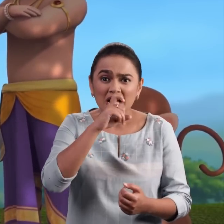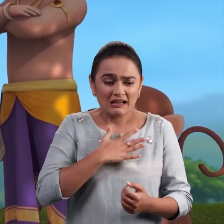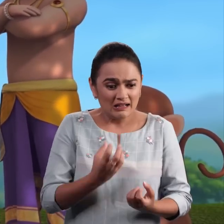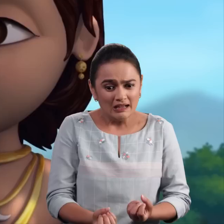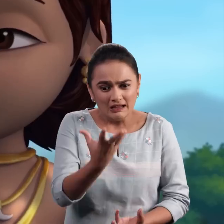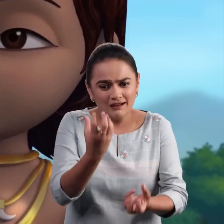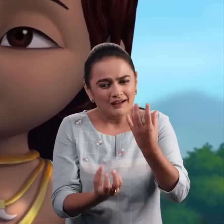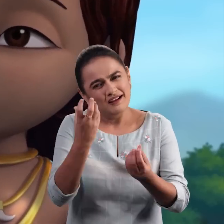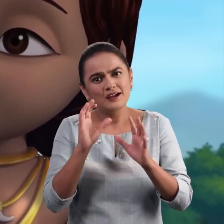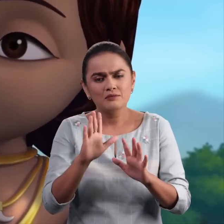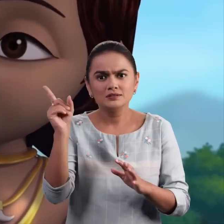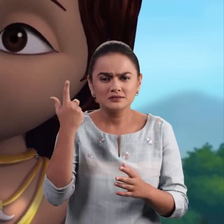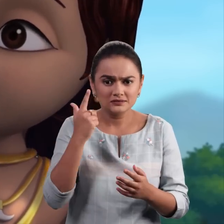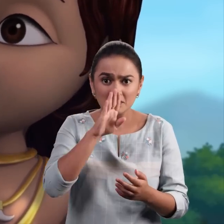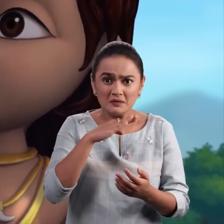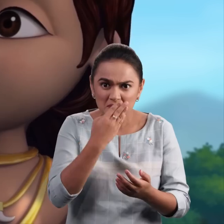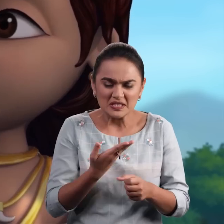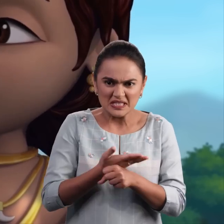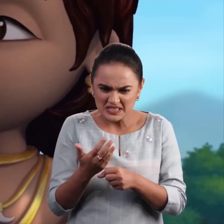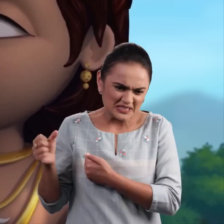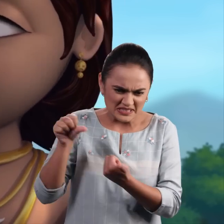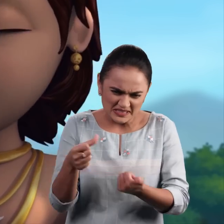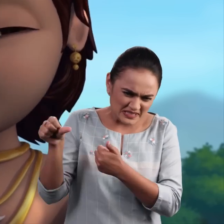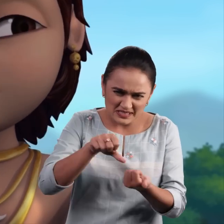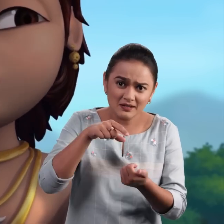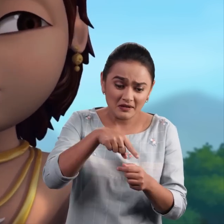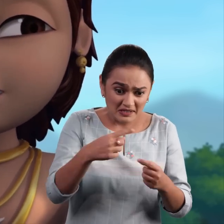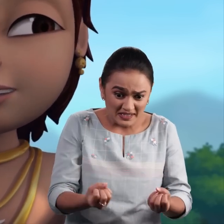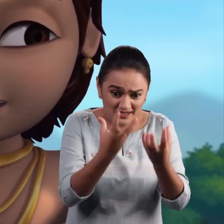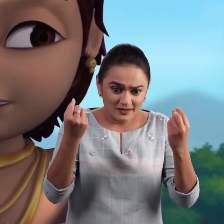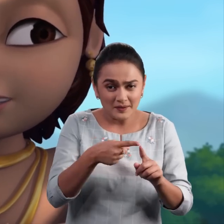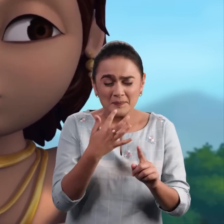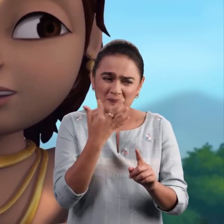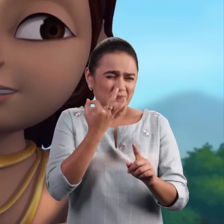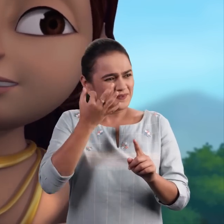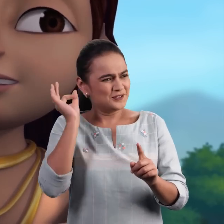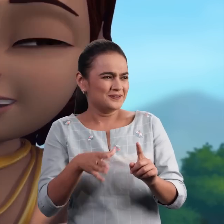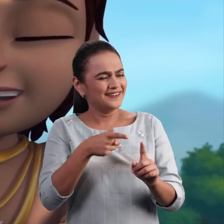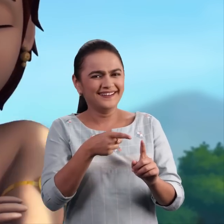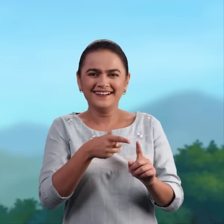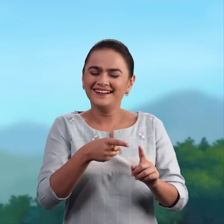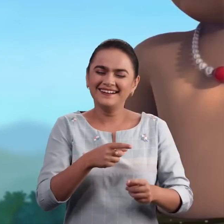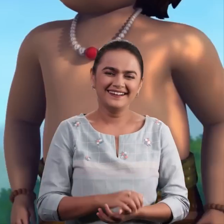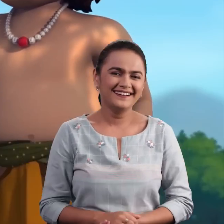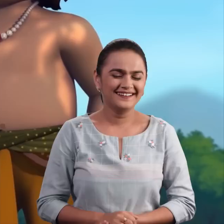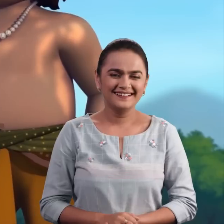जंगली घास। किंतु जितने मक्खन और घी से उन्हें सींचा जा रहा है, ये घास बड़ी स्वादिष्ट हो गई होगी।